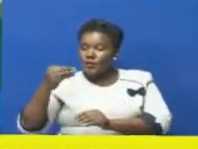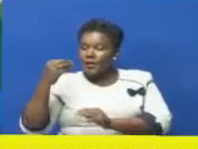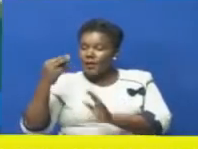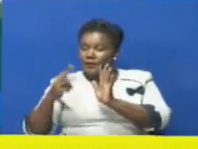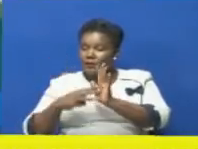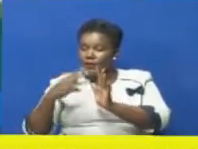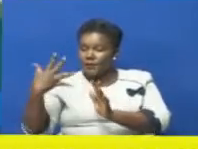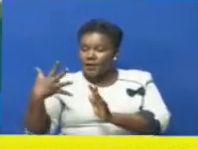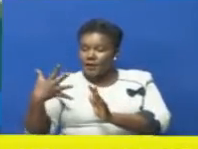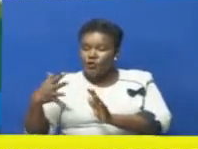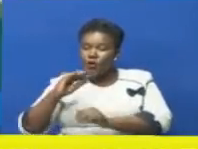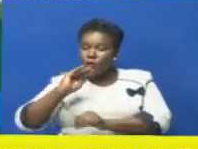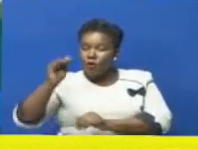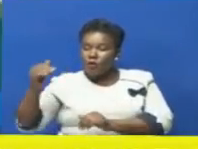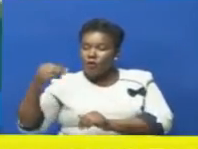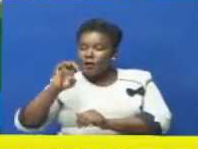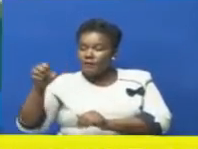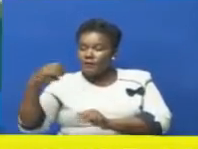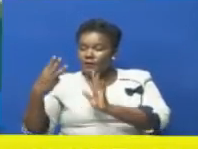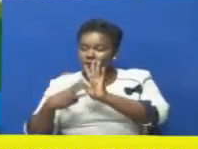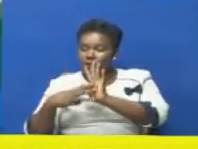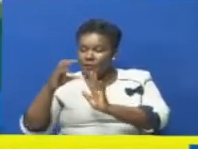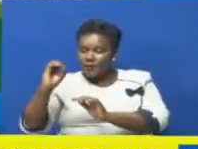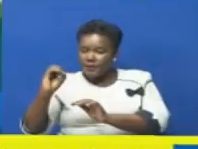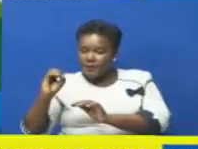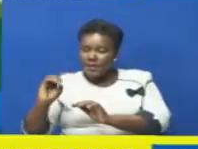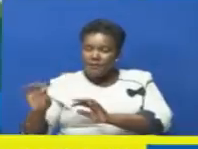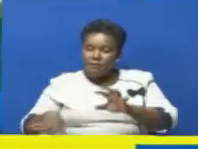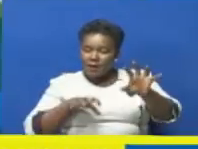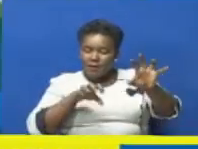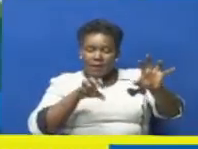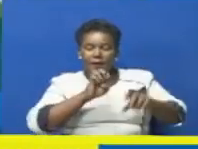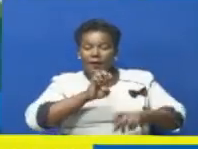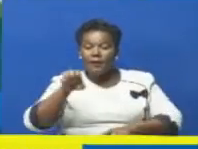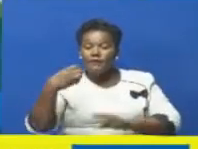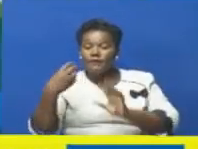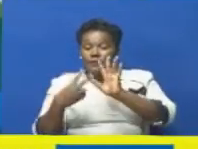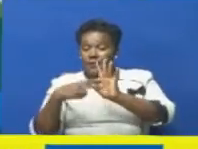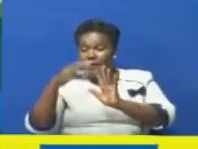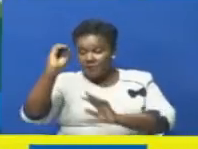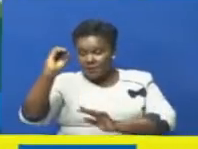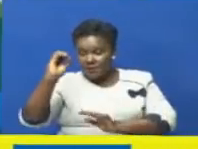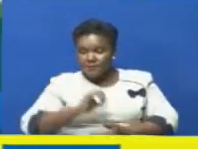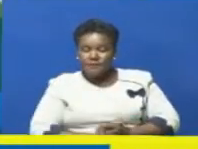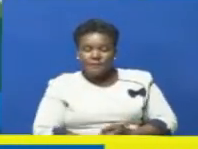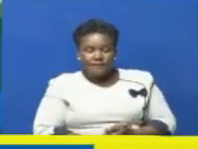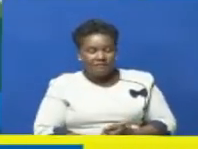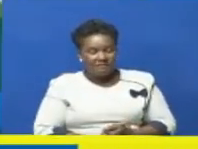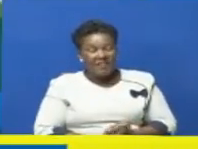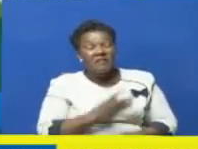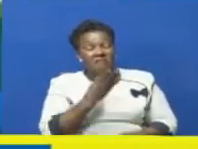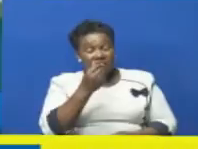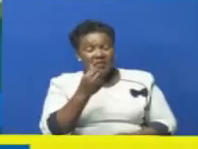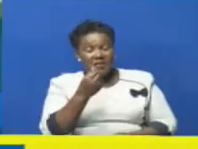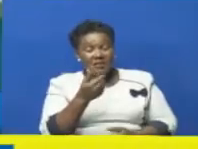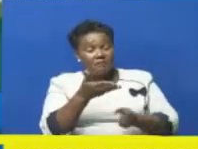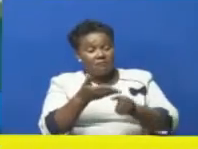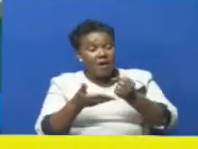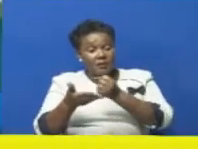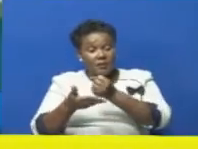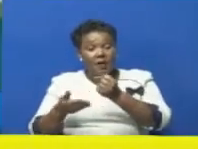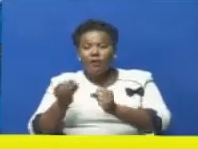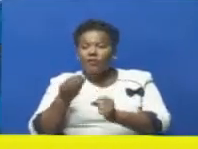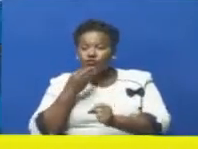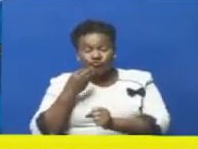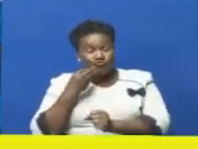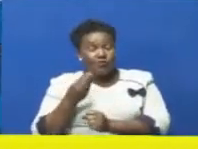na Manyara shilingi 70,000. Hivyo ndivyo bei za mazao ya chakula, mtazamaji wa